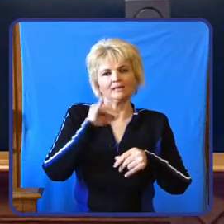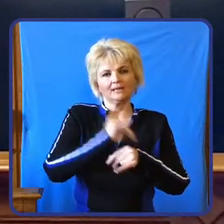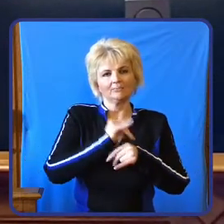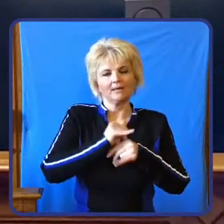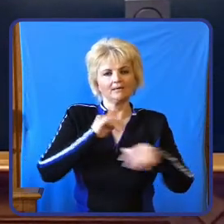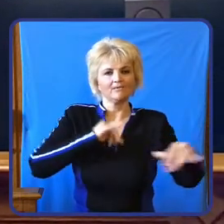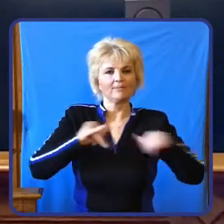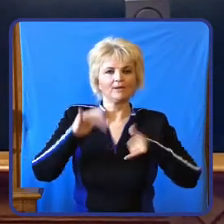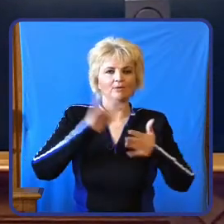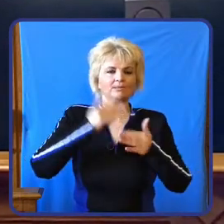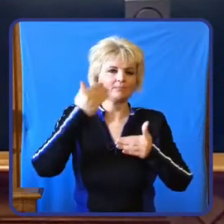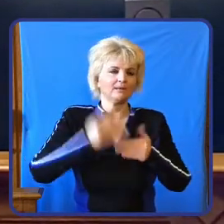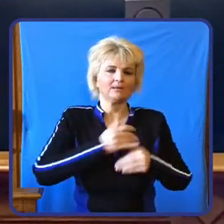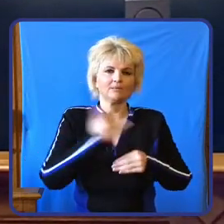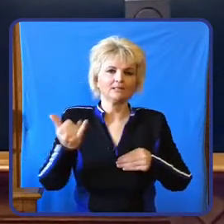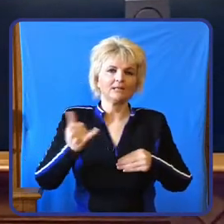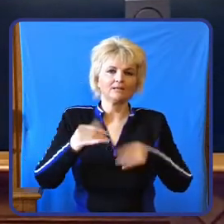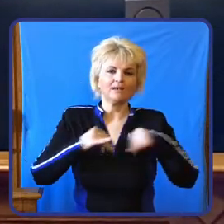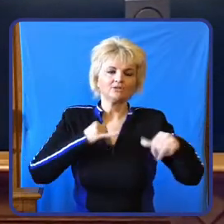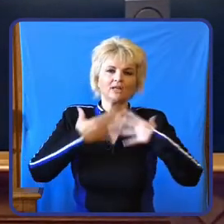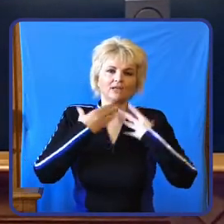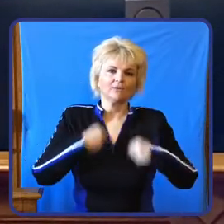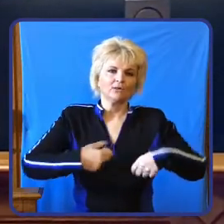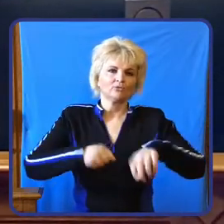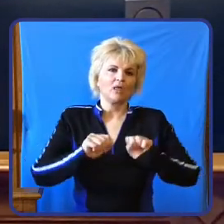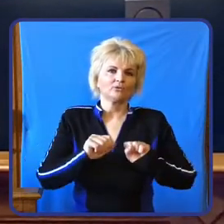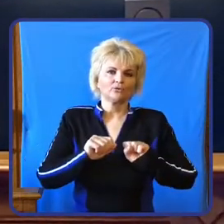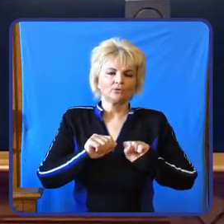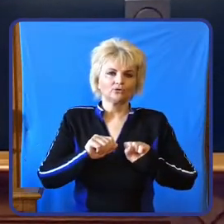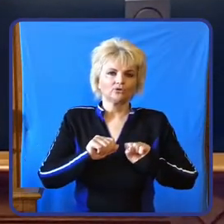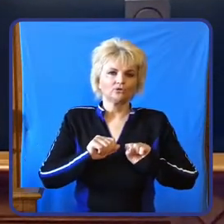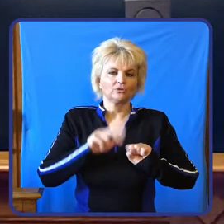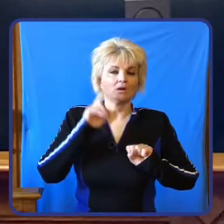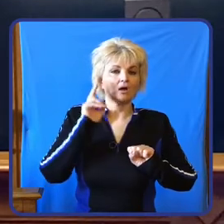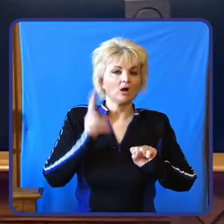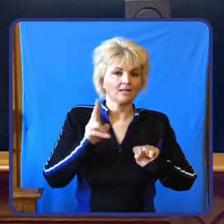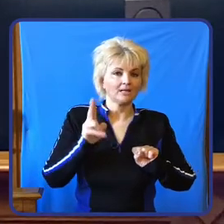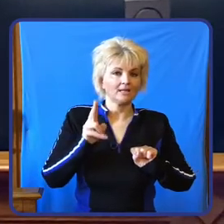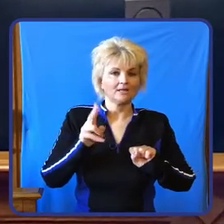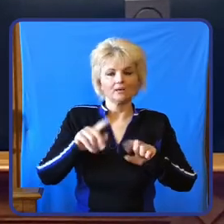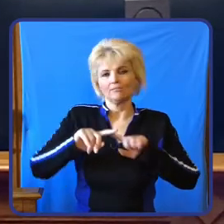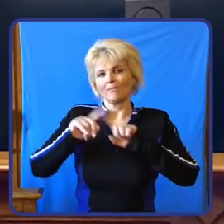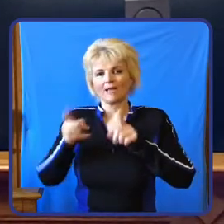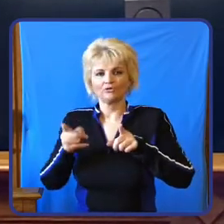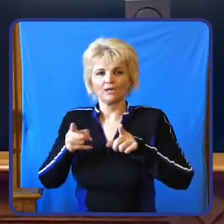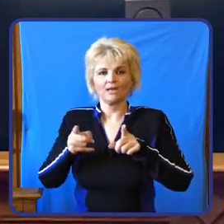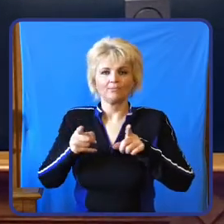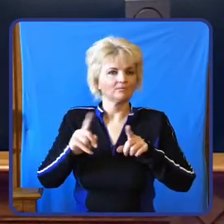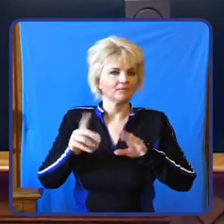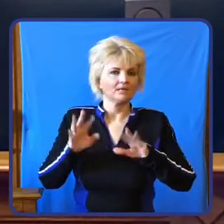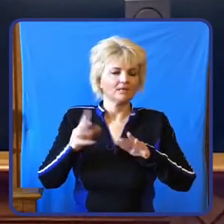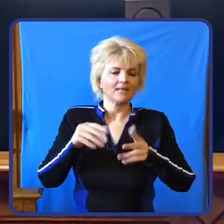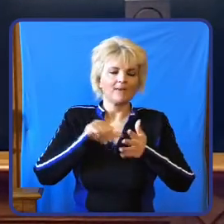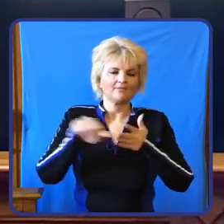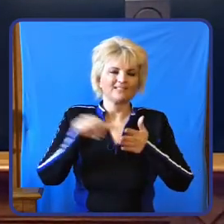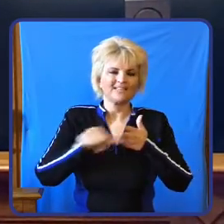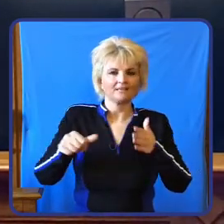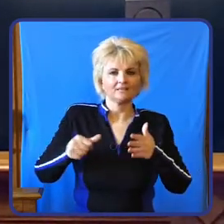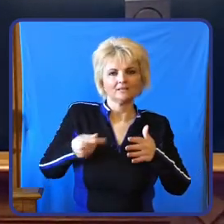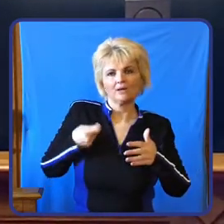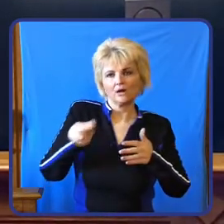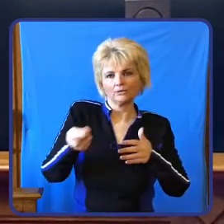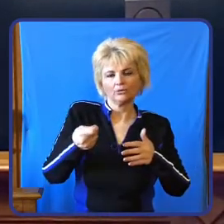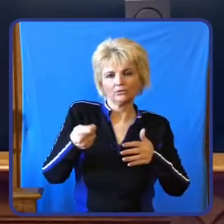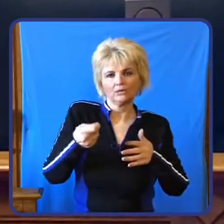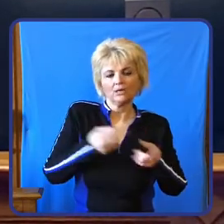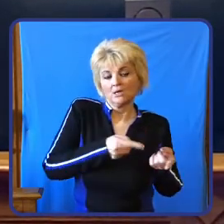közepéig minden vásárhelyi földtulajdonos, aki mondom más módon nem fizet adót az